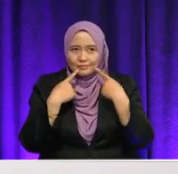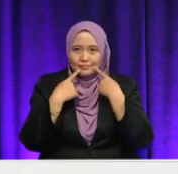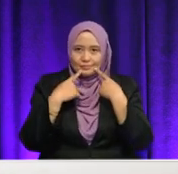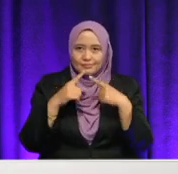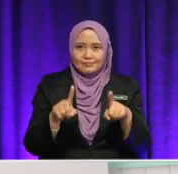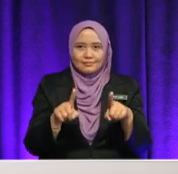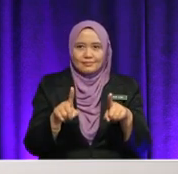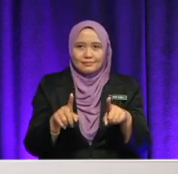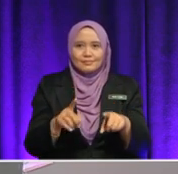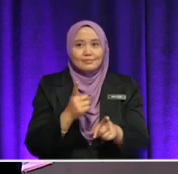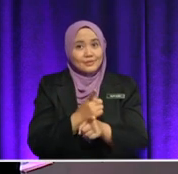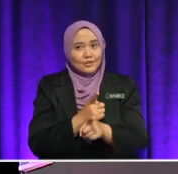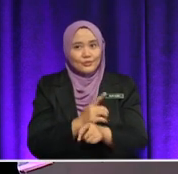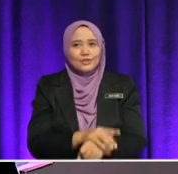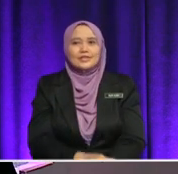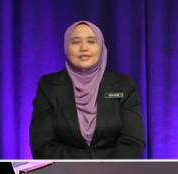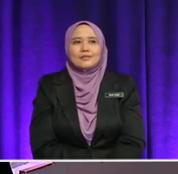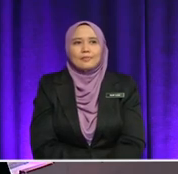yang pertama